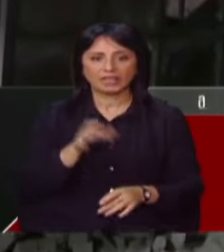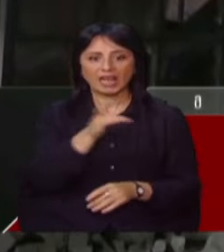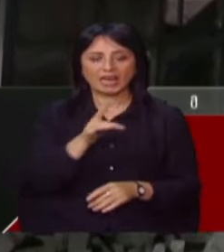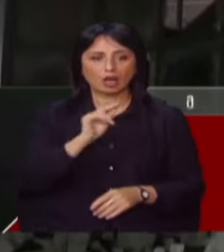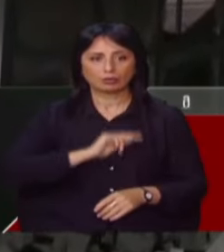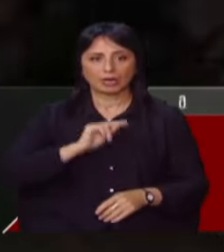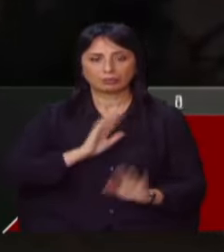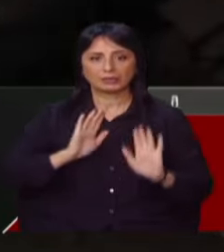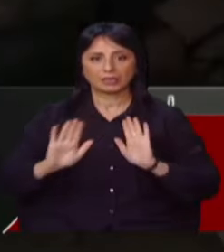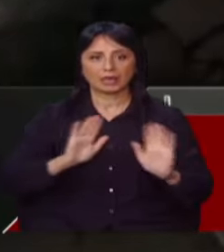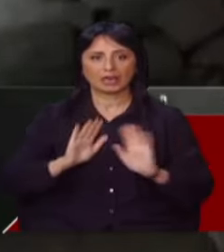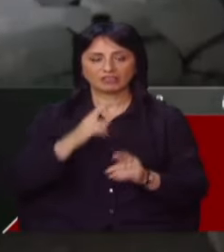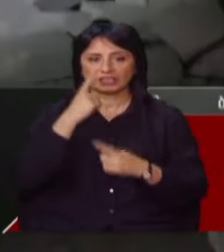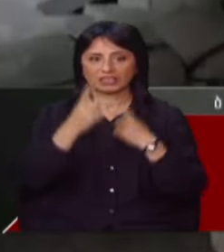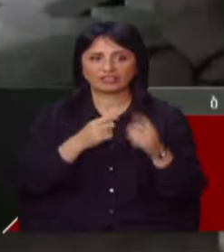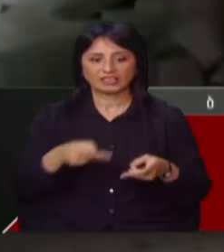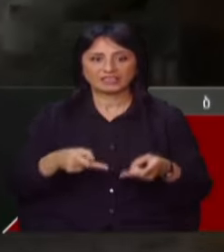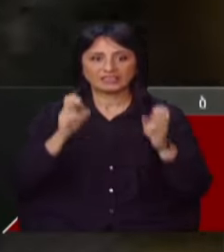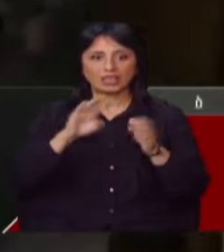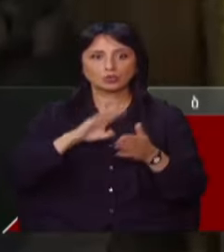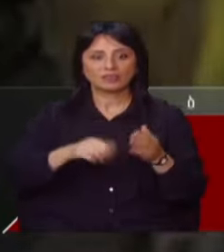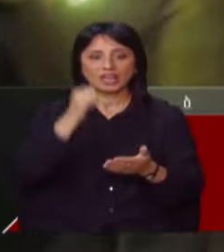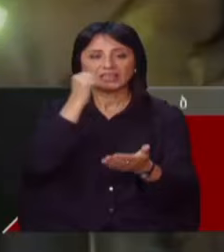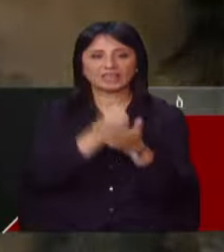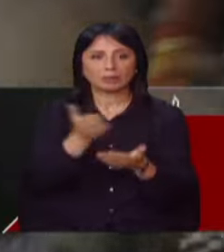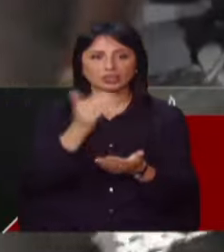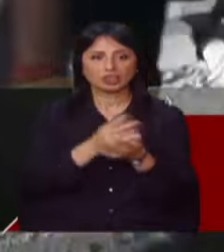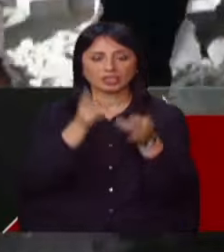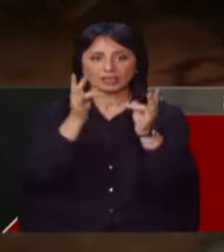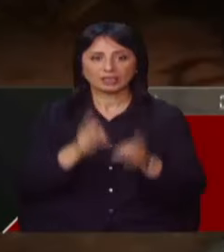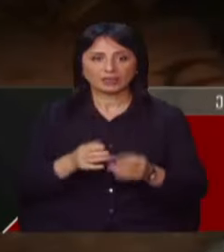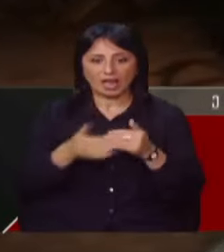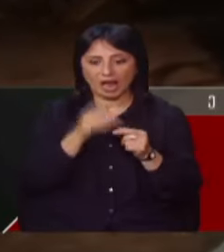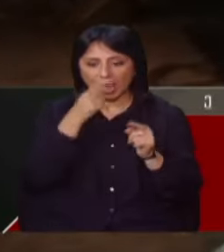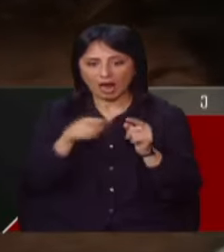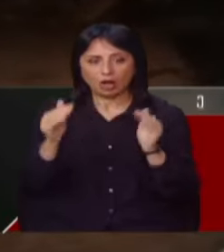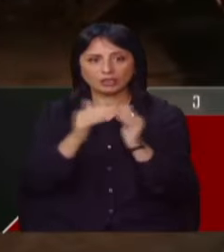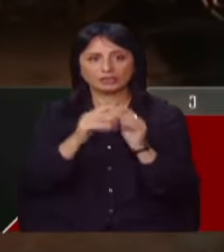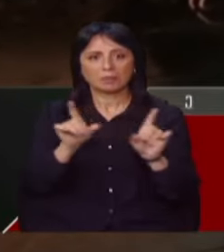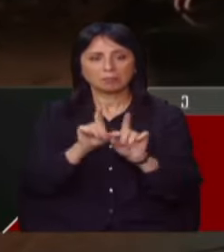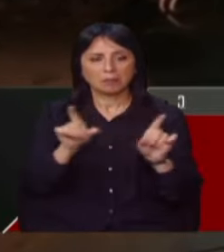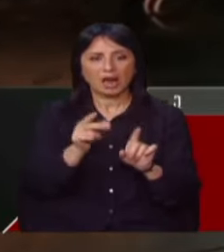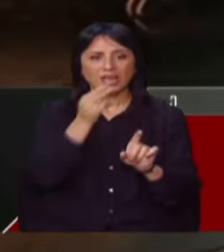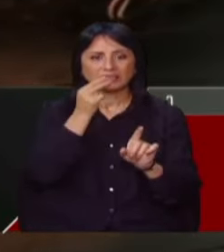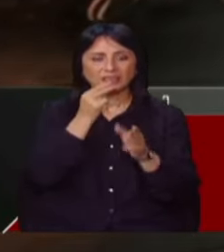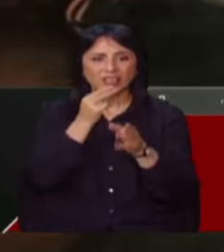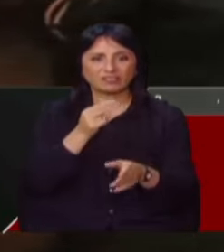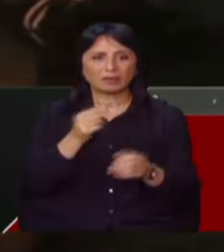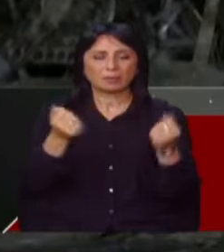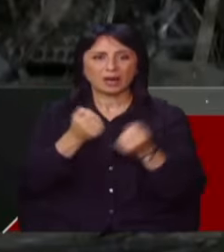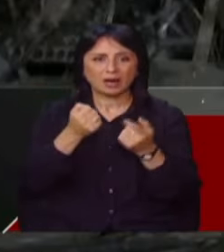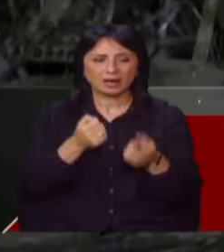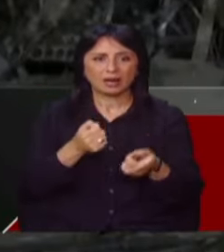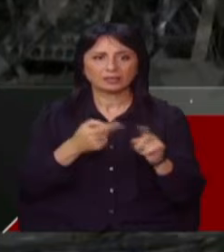რაიონის ადმინისტრაციის ხელმძღვანელის ინფორმაციით. სასტუმროს გარდა დარტყმის შედეგად დაზიანდა ახლომდებარე სახლები, მაღაზიები, კვების ობიექტები და